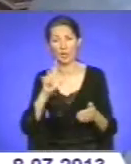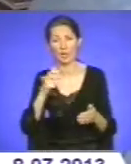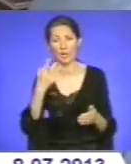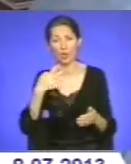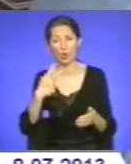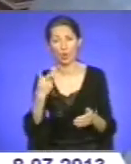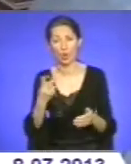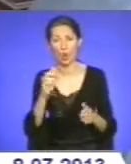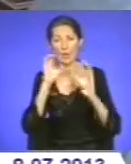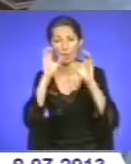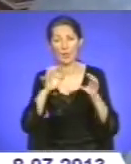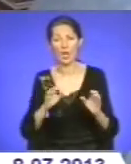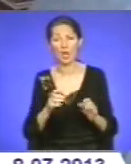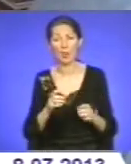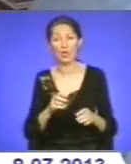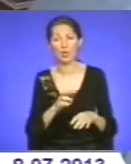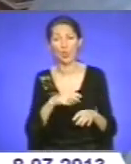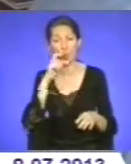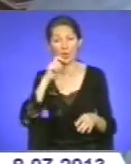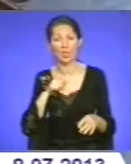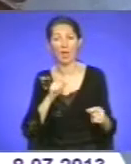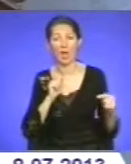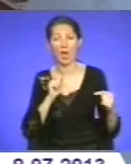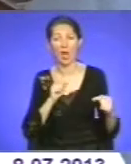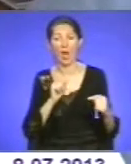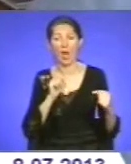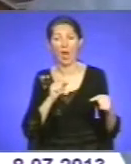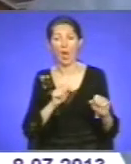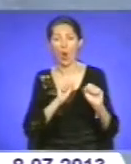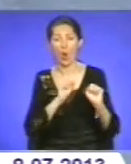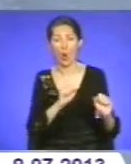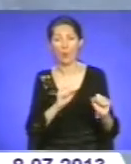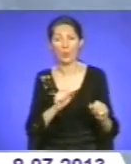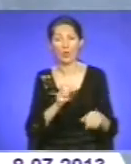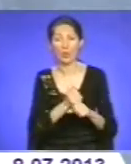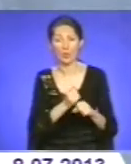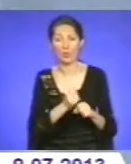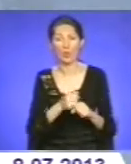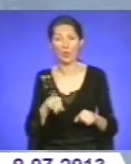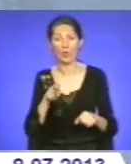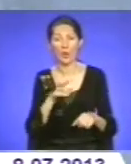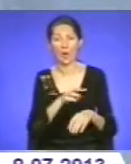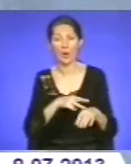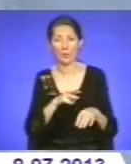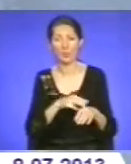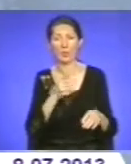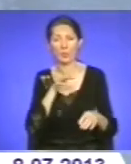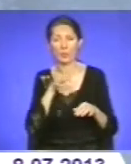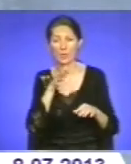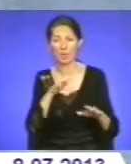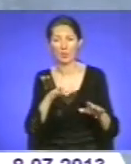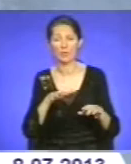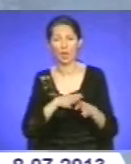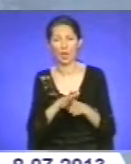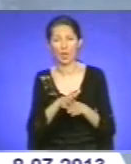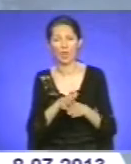кодексу України – опір працівникові правоохоронного органу під час виконання ним службових обов'язків. Оцінку законності